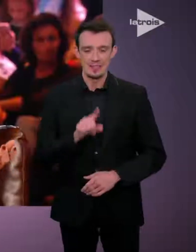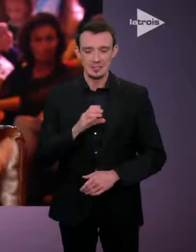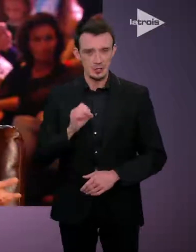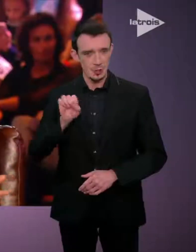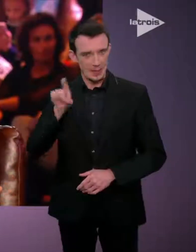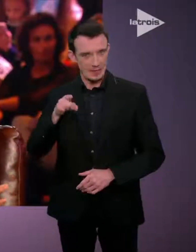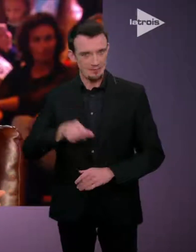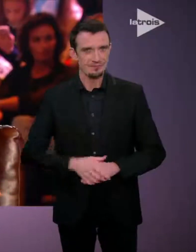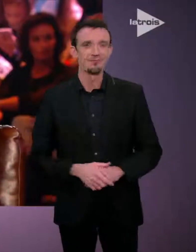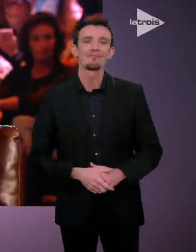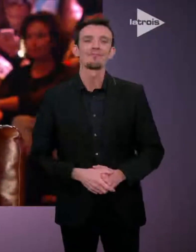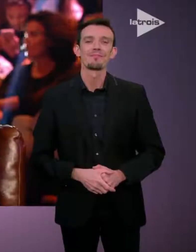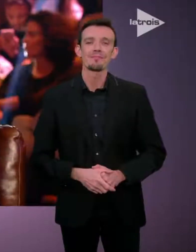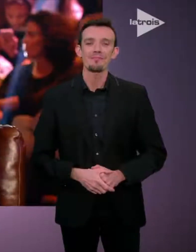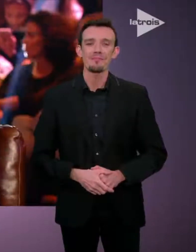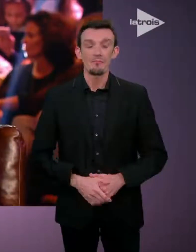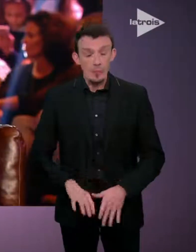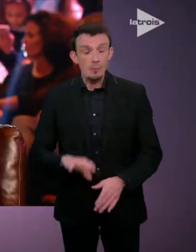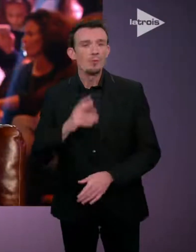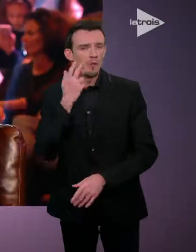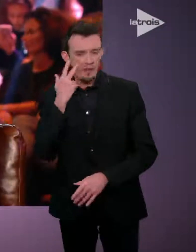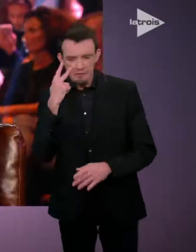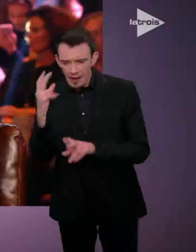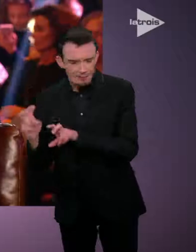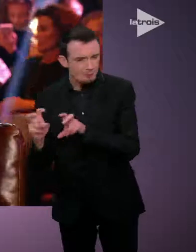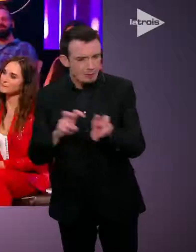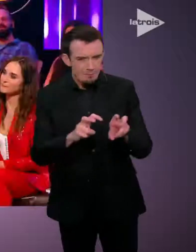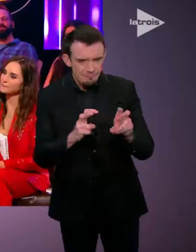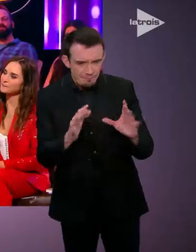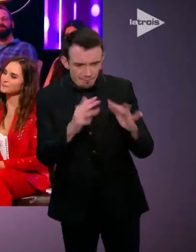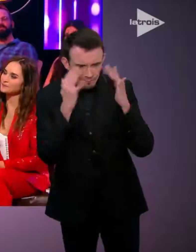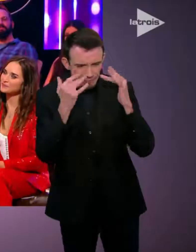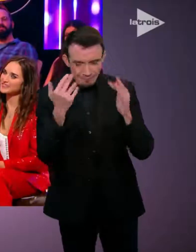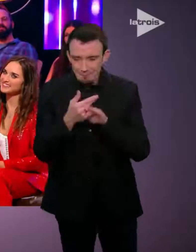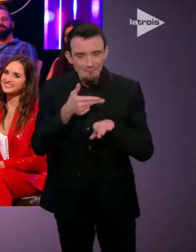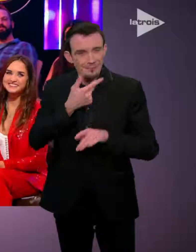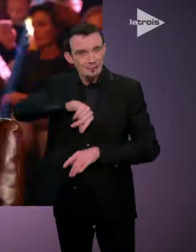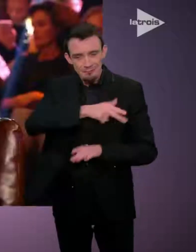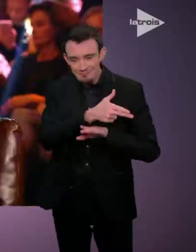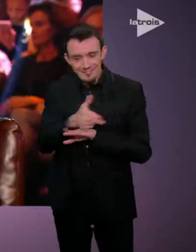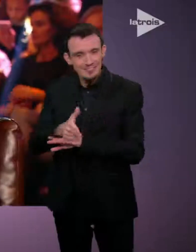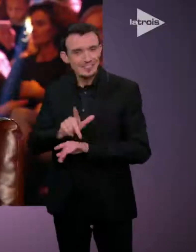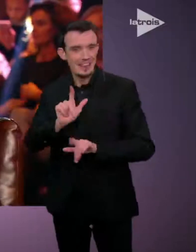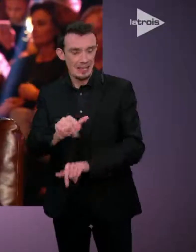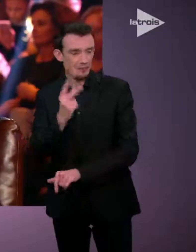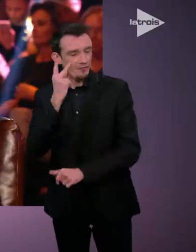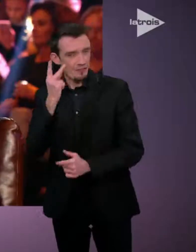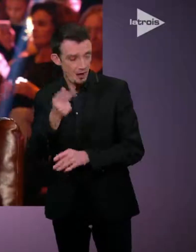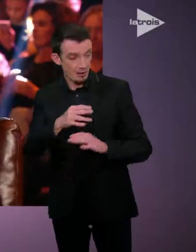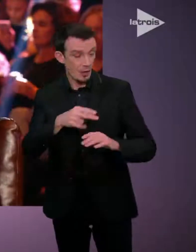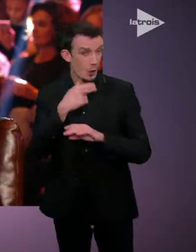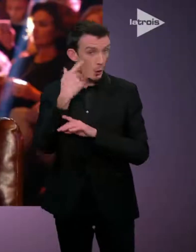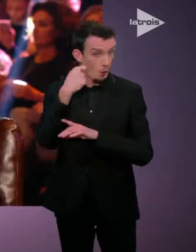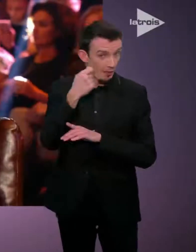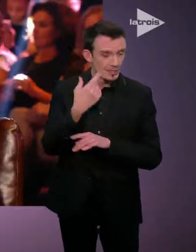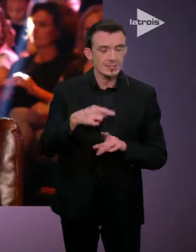découvrir évidemment ce beau moment que vous évoquiez. On l'a capté, en images. Et puis Kev, juste après, il faut que les gens